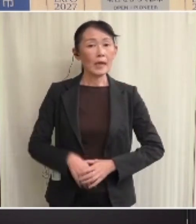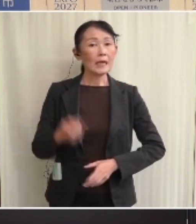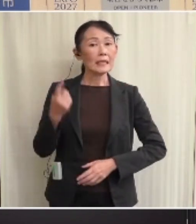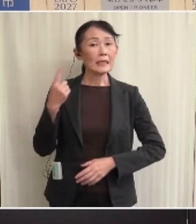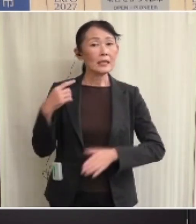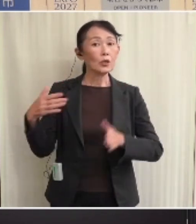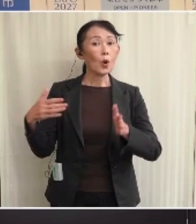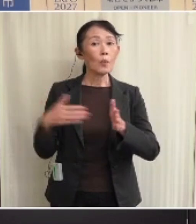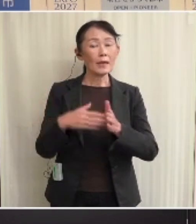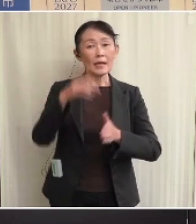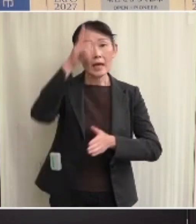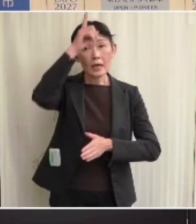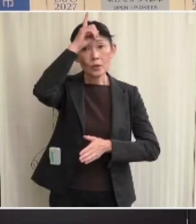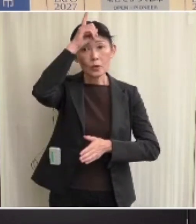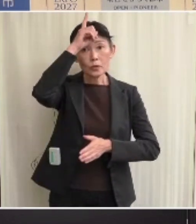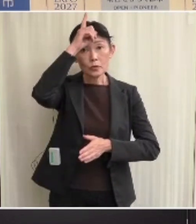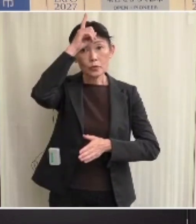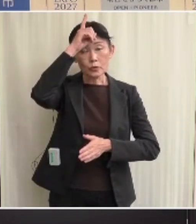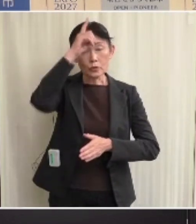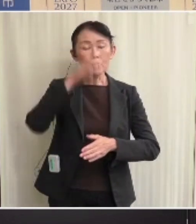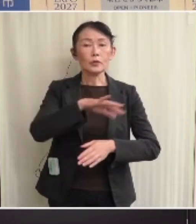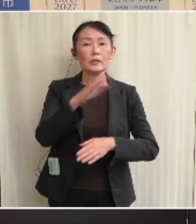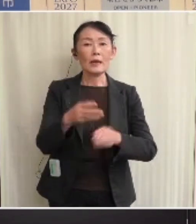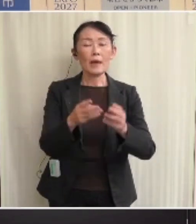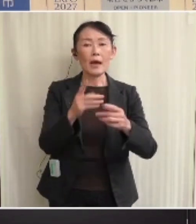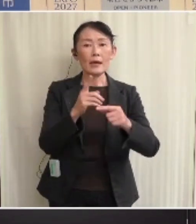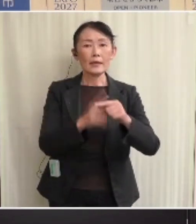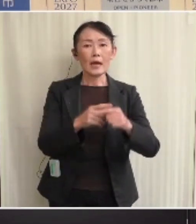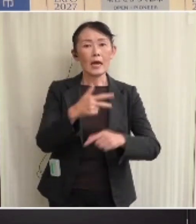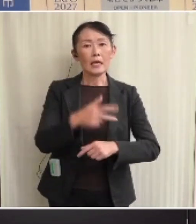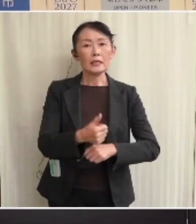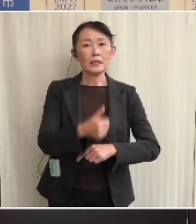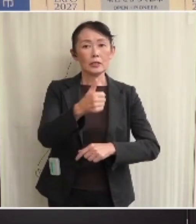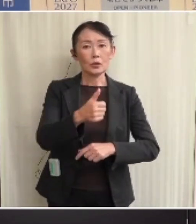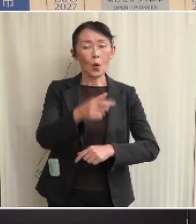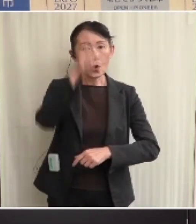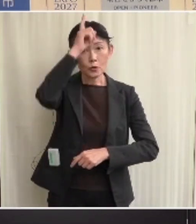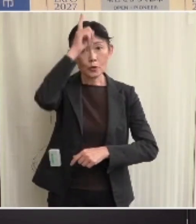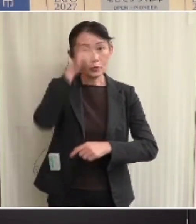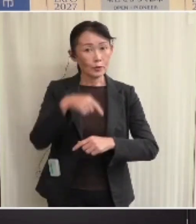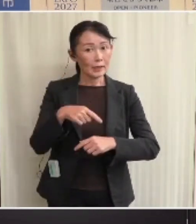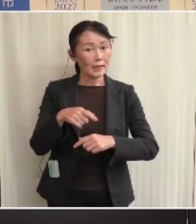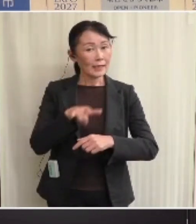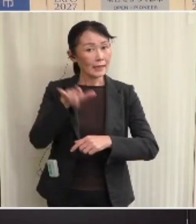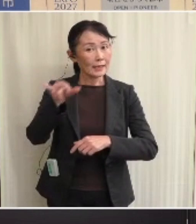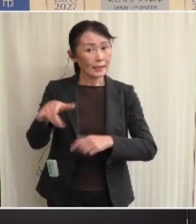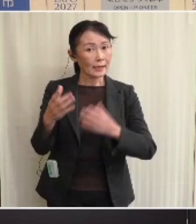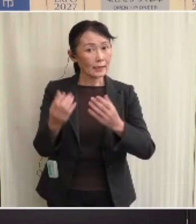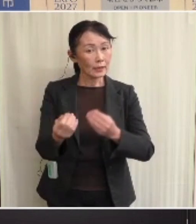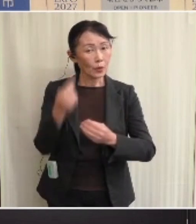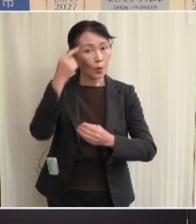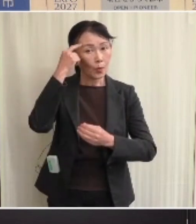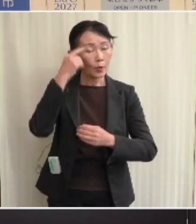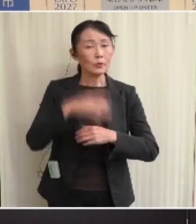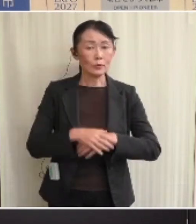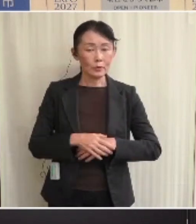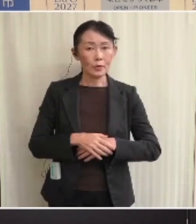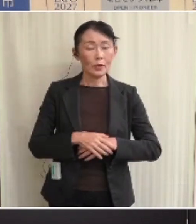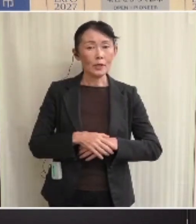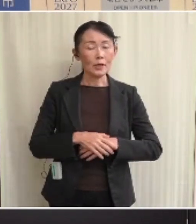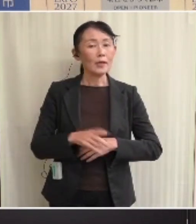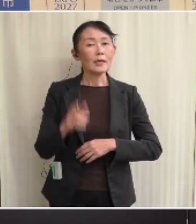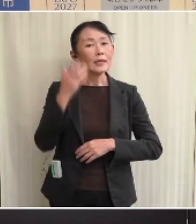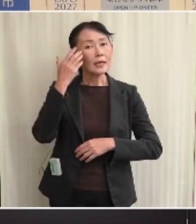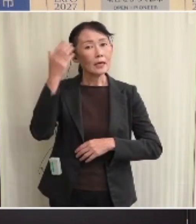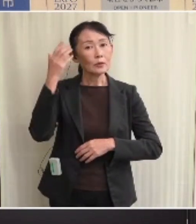日までドイツ訪問があったかと思いますが、率直な感想と、手応えといいますか、こんなことが得